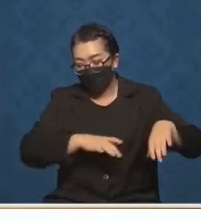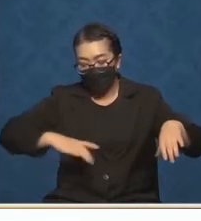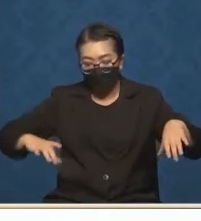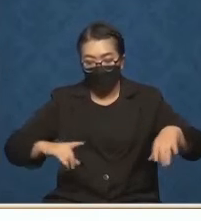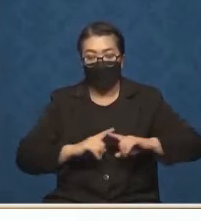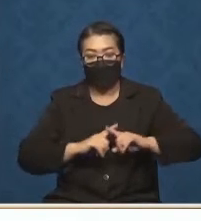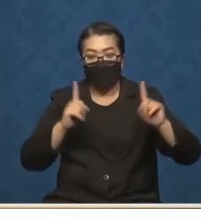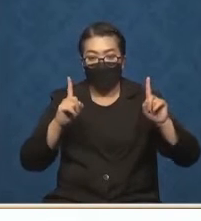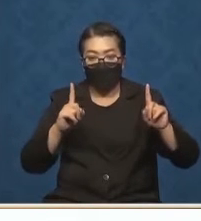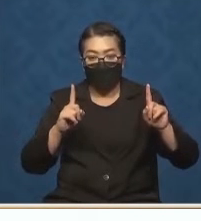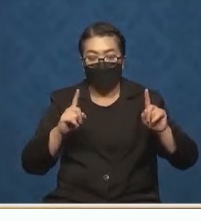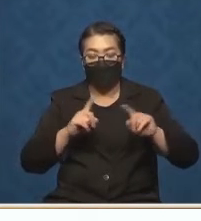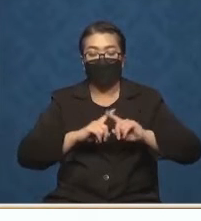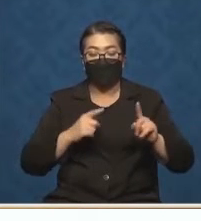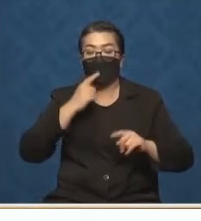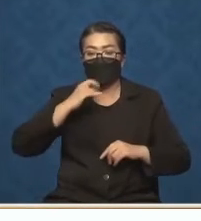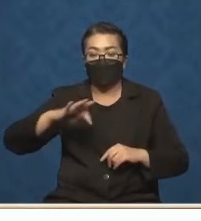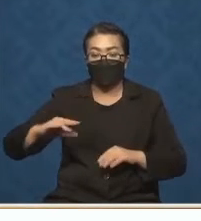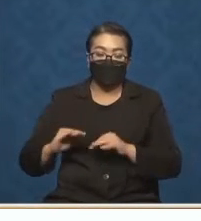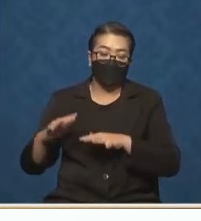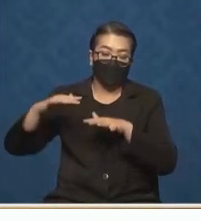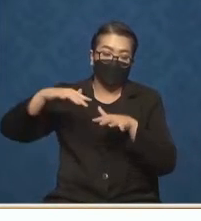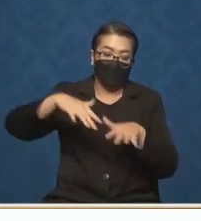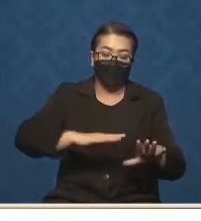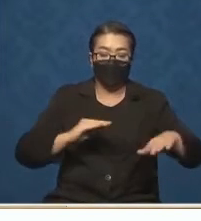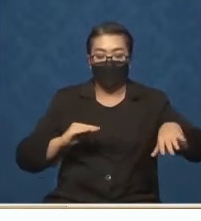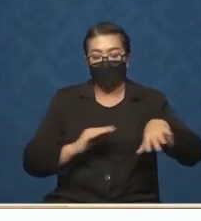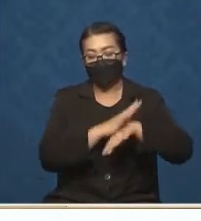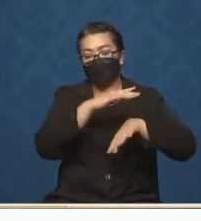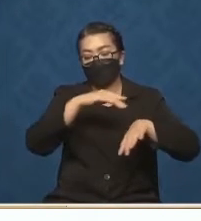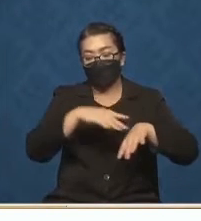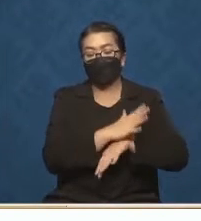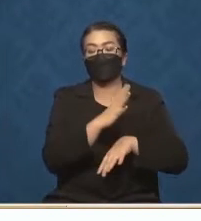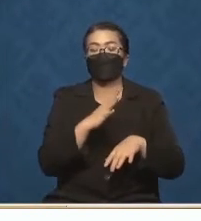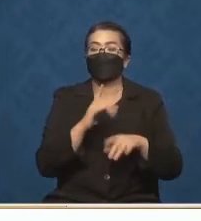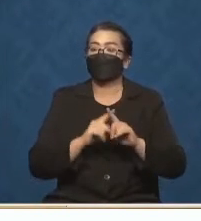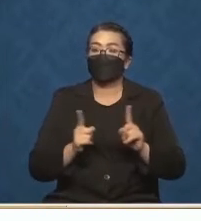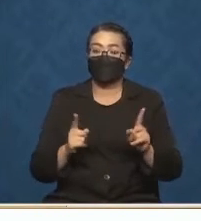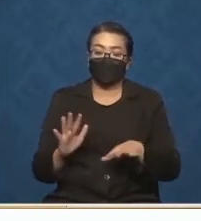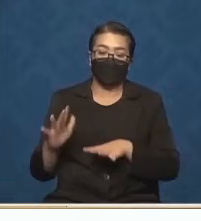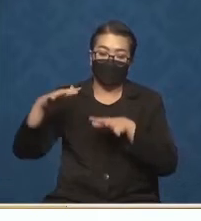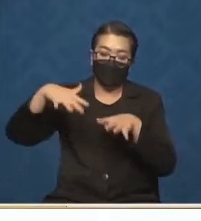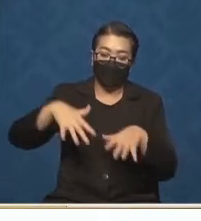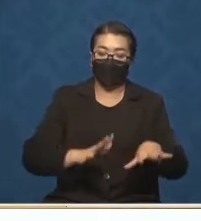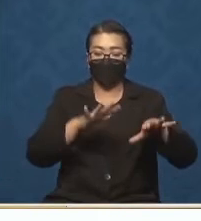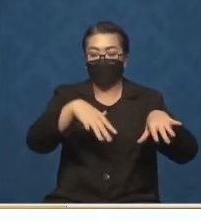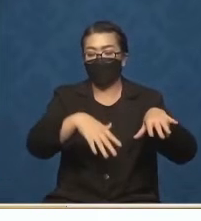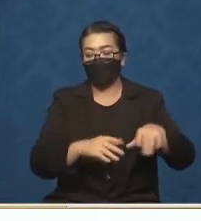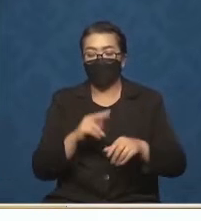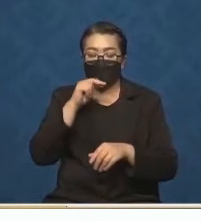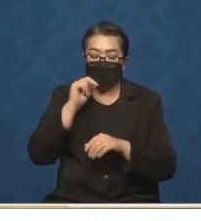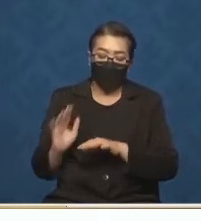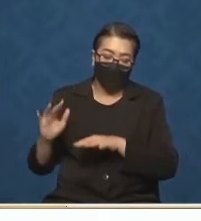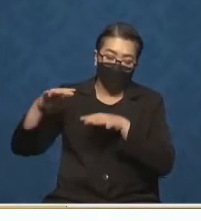ะทะเลเป็นปัญหาพิเศรษตรงที่มันมyslมัมคามเป็คนระวัตฐ